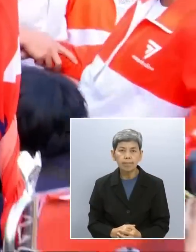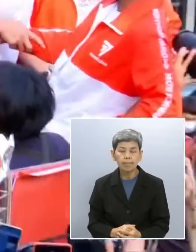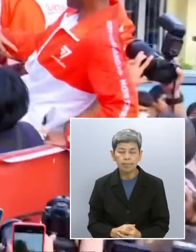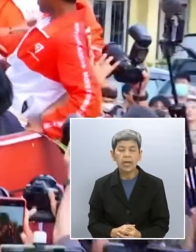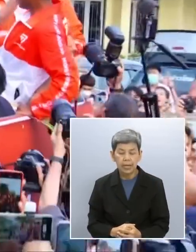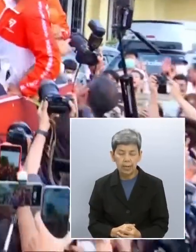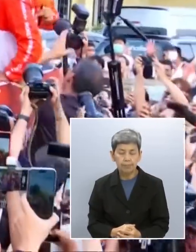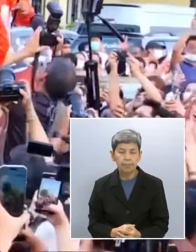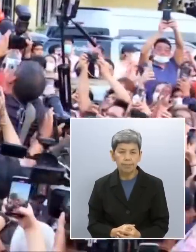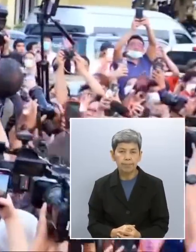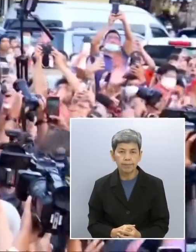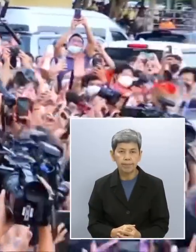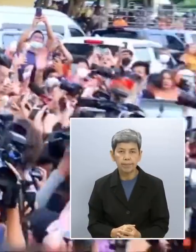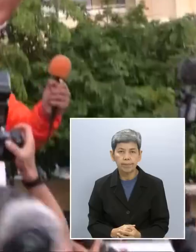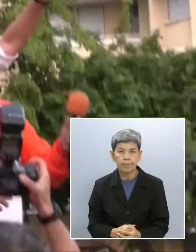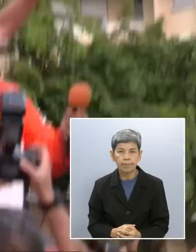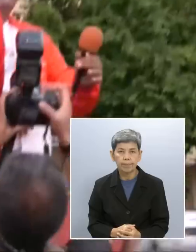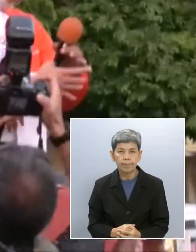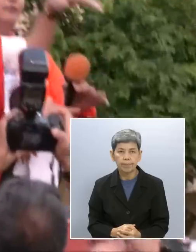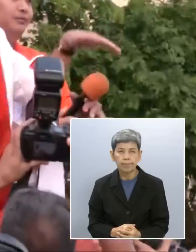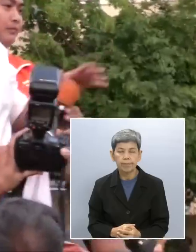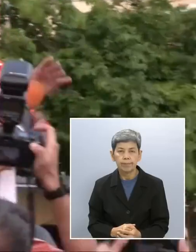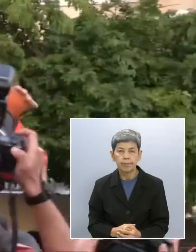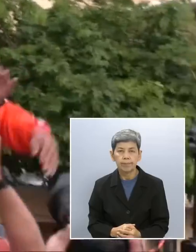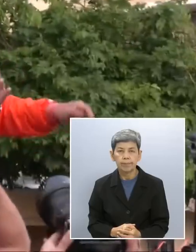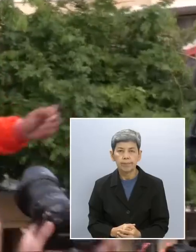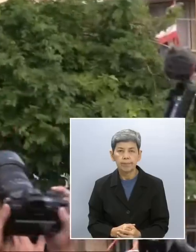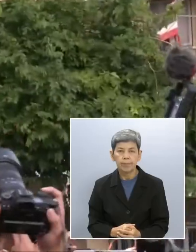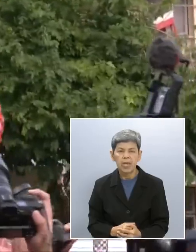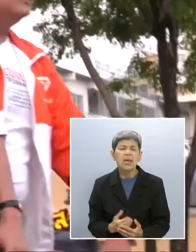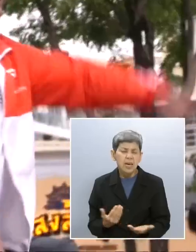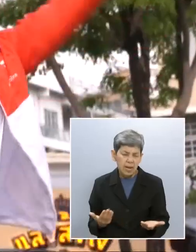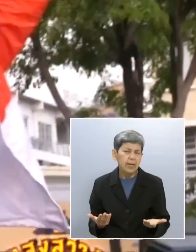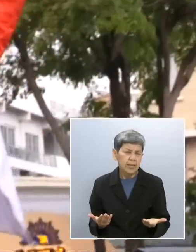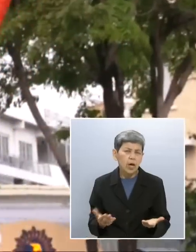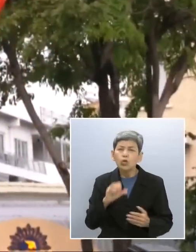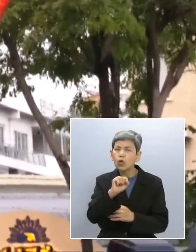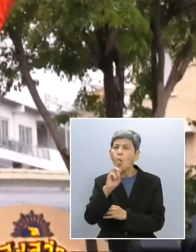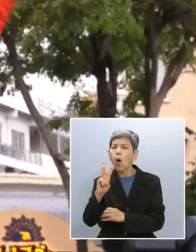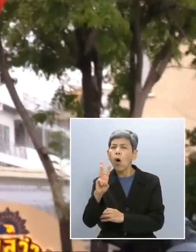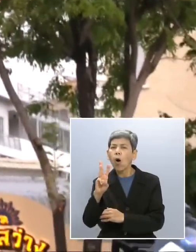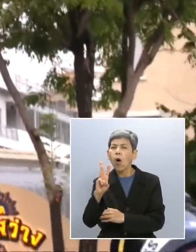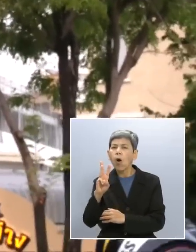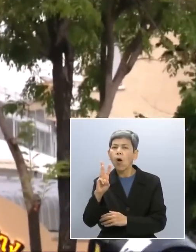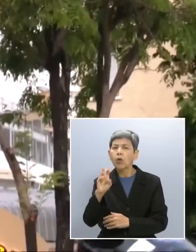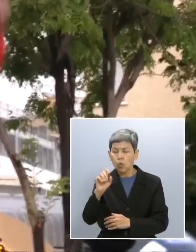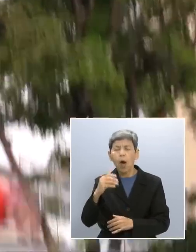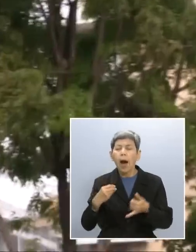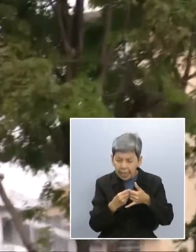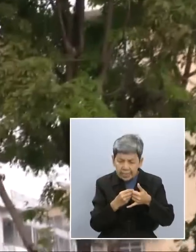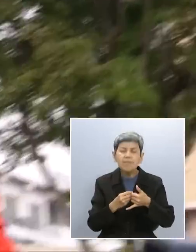มีนะครับคุณผู้ชมครับก็ยังมีสวที่โหวต